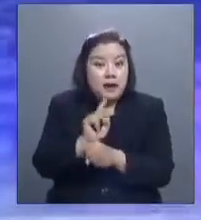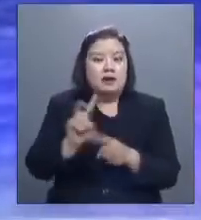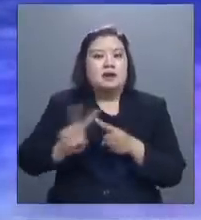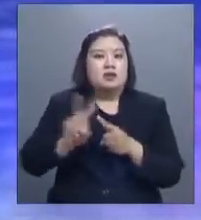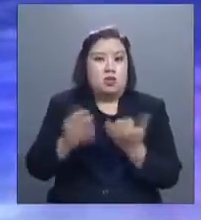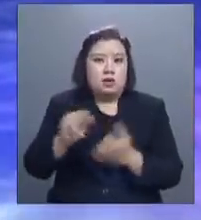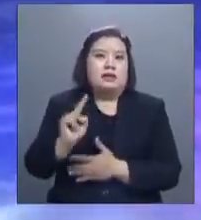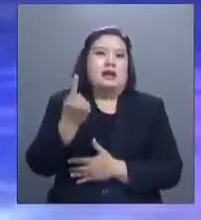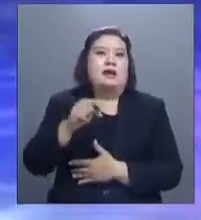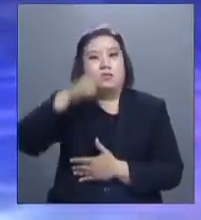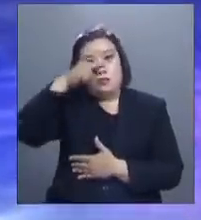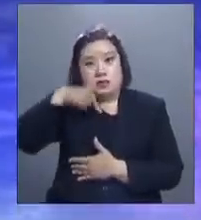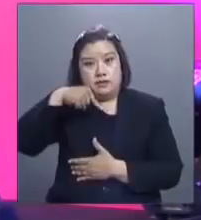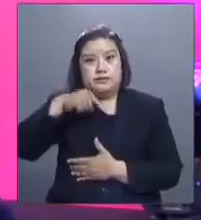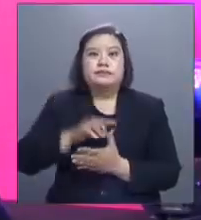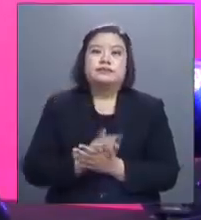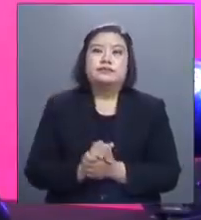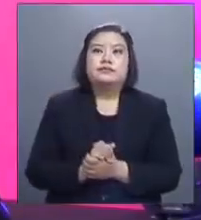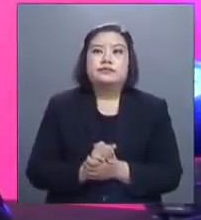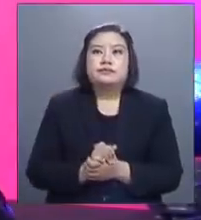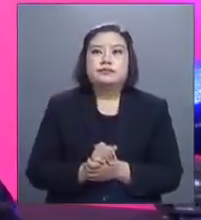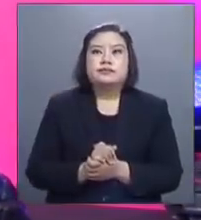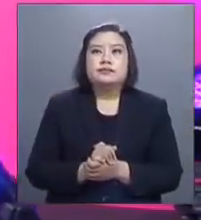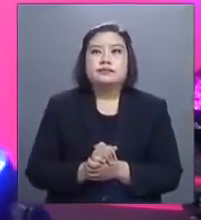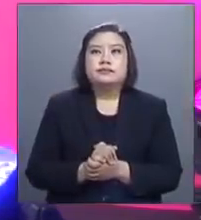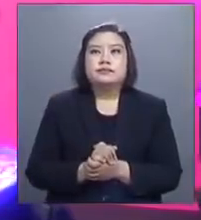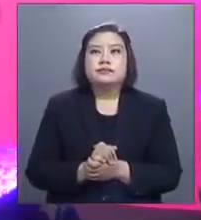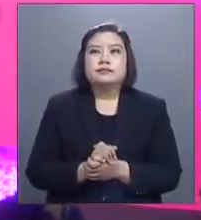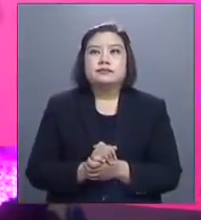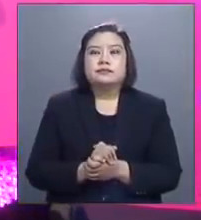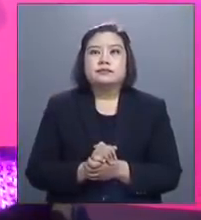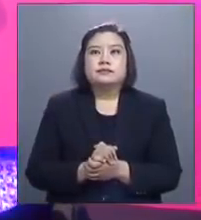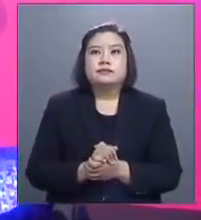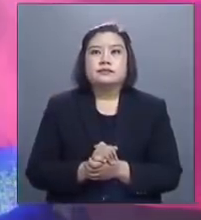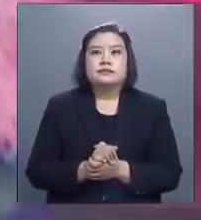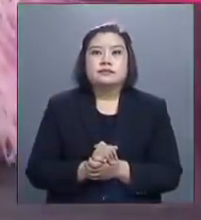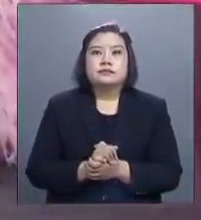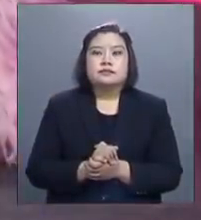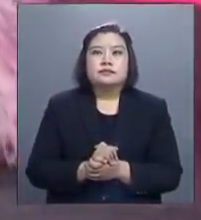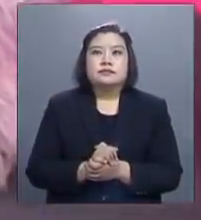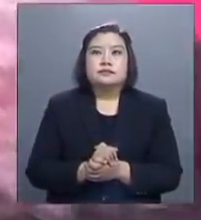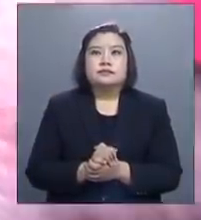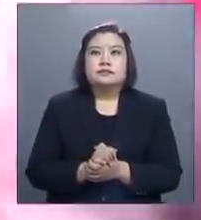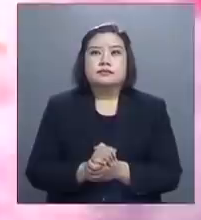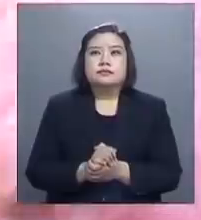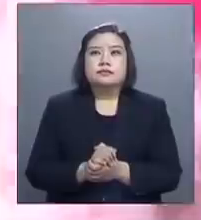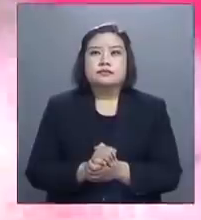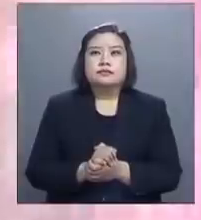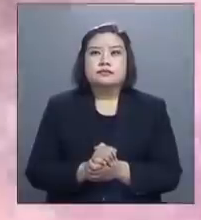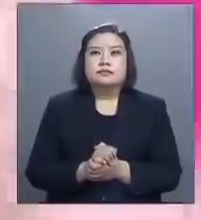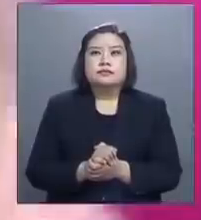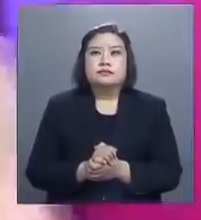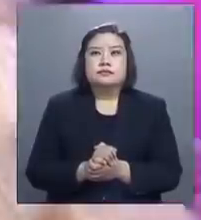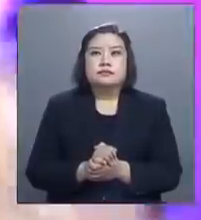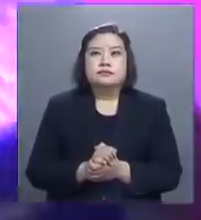แห่งนี้แม้บทสรุ